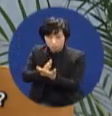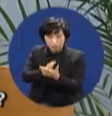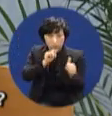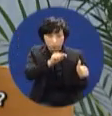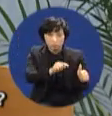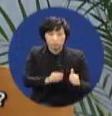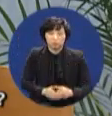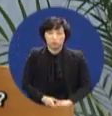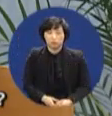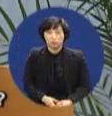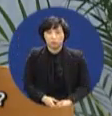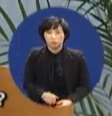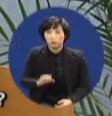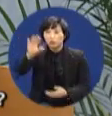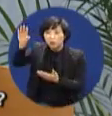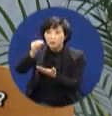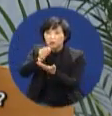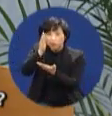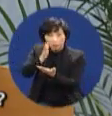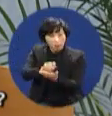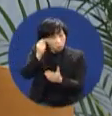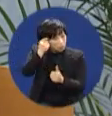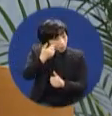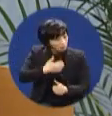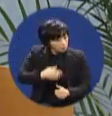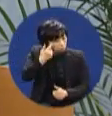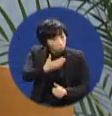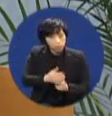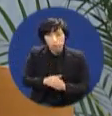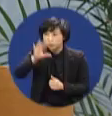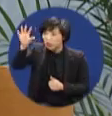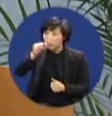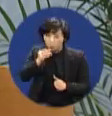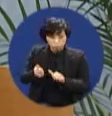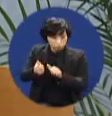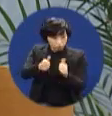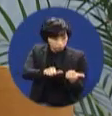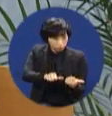너 왜 못 먹게 하는지는 아냐? 먹으면 죽으니까.